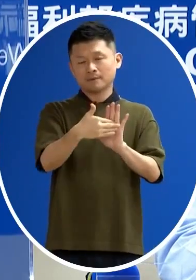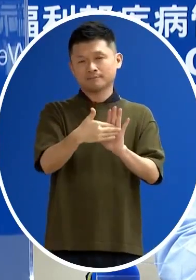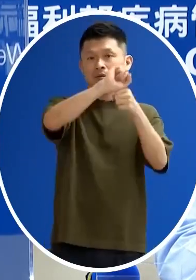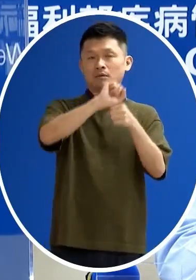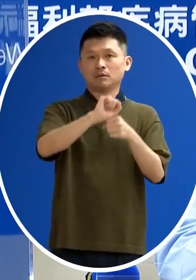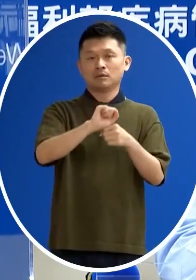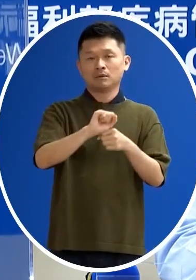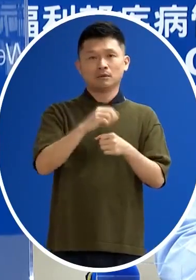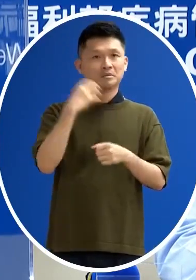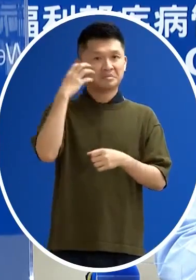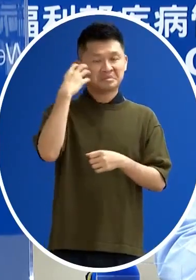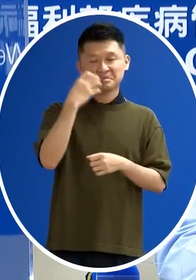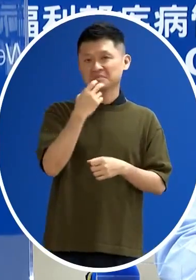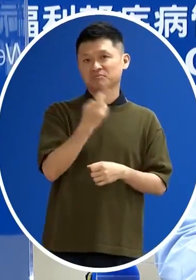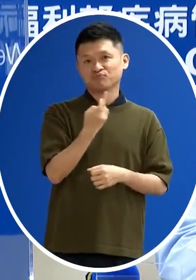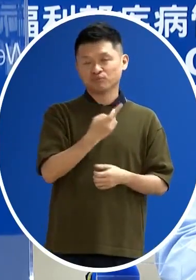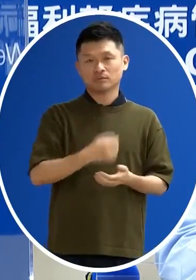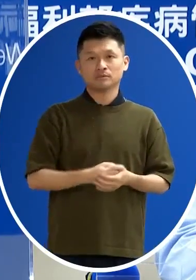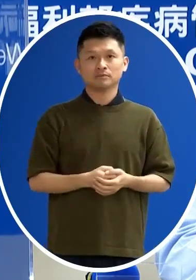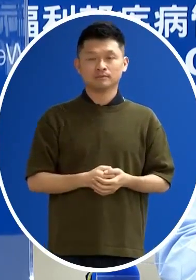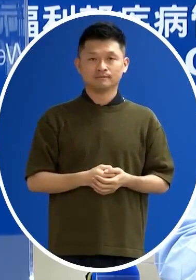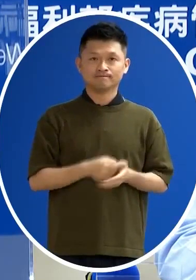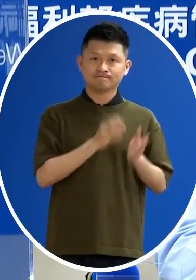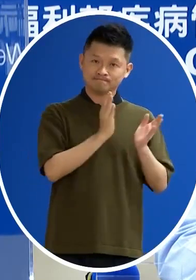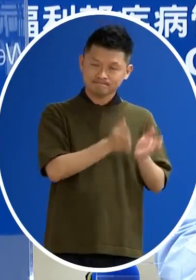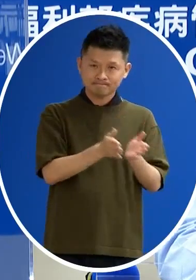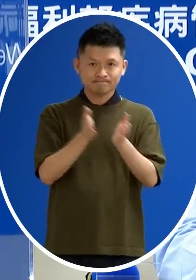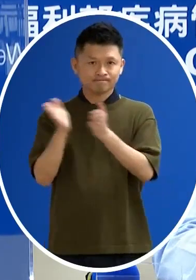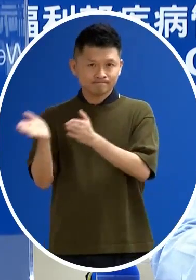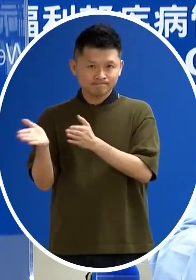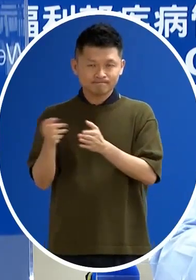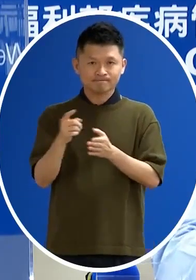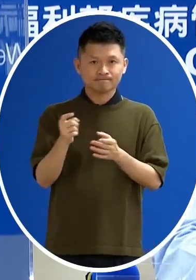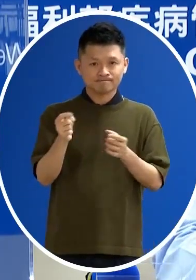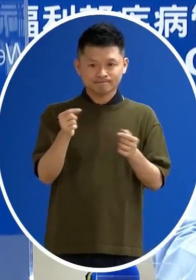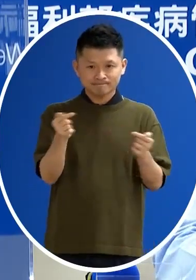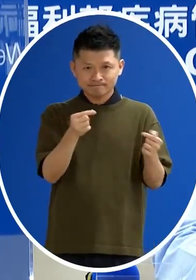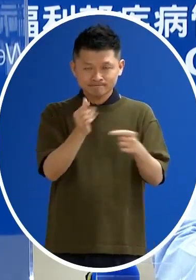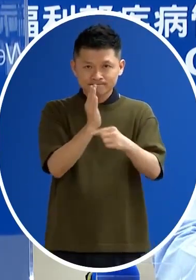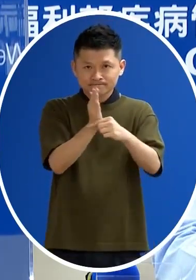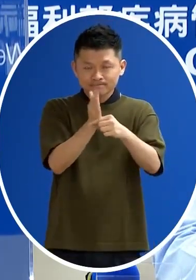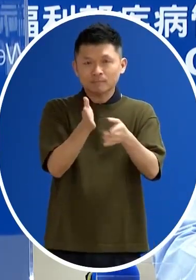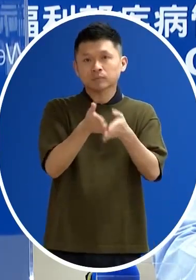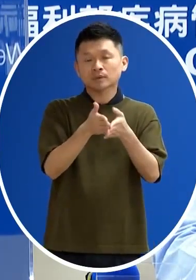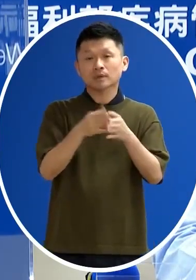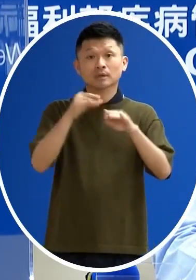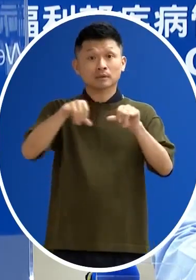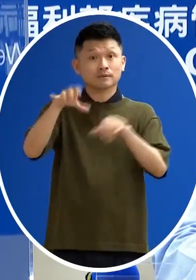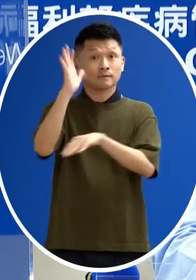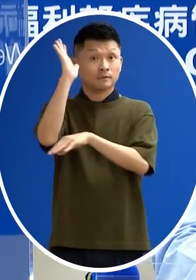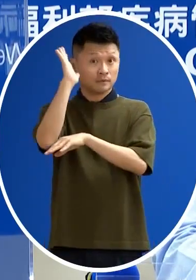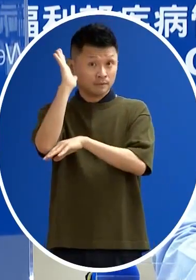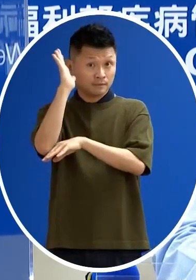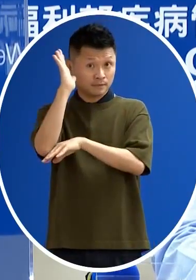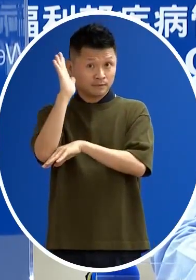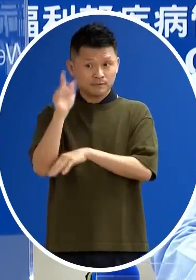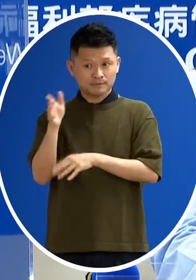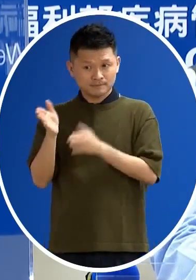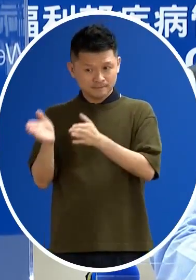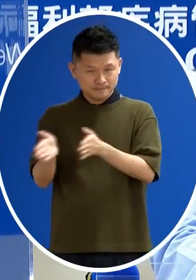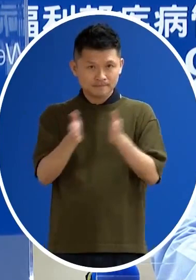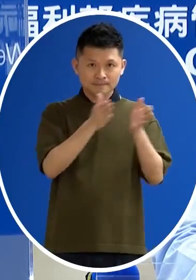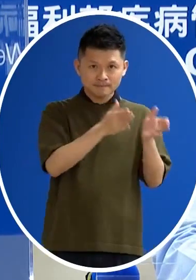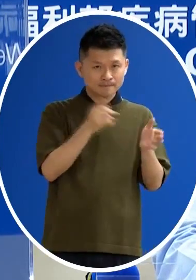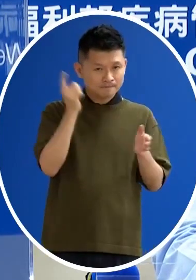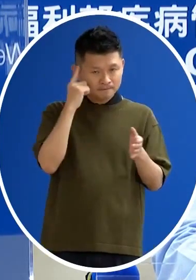强度，这也是在这两者取得一定的平衡。那我相信地方政府也都是会从这两者去做一